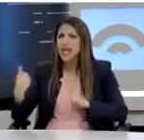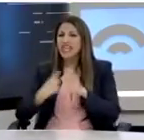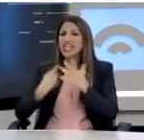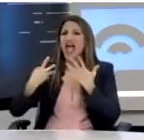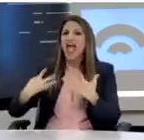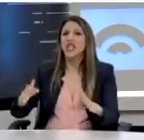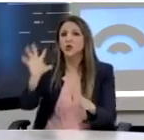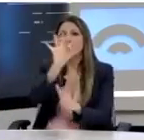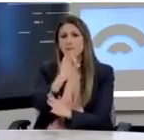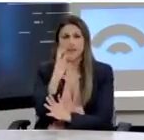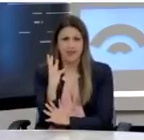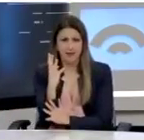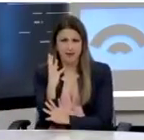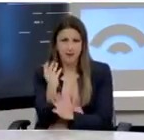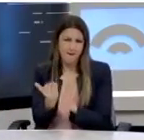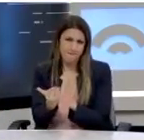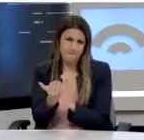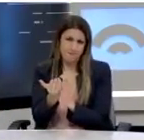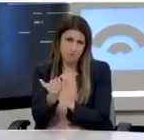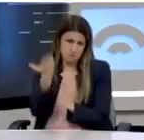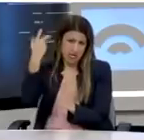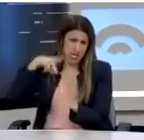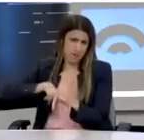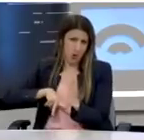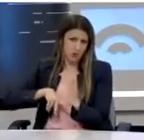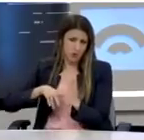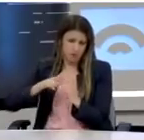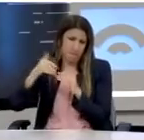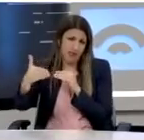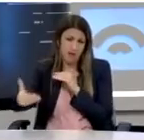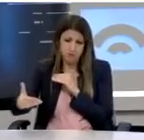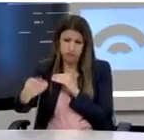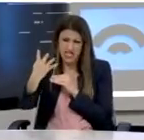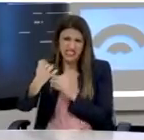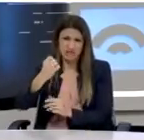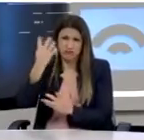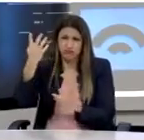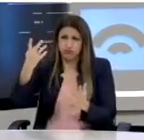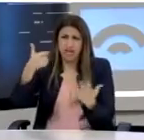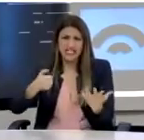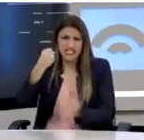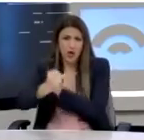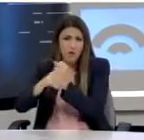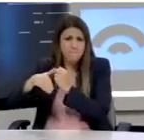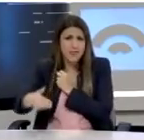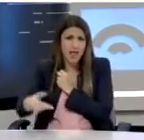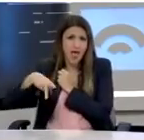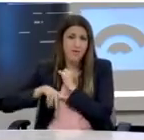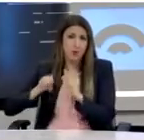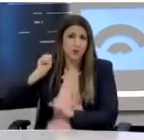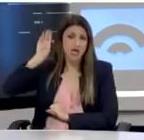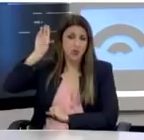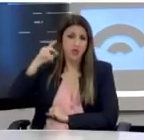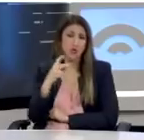1959, πολύ πριν γίνει υπουργός ο κ. Κοζιάς, νομίζω. Και φαντάζομαι ότι δεν θα θεωρείται εθνομηδενιστή